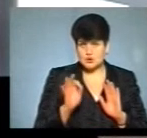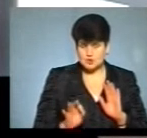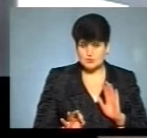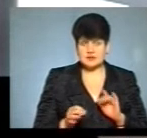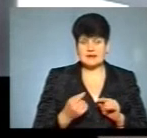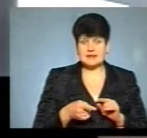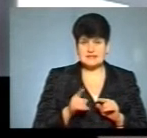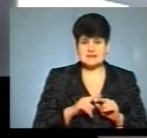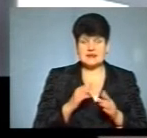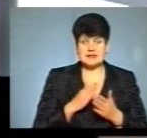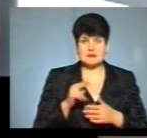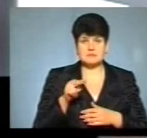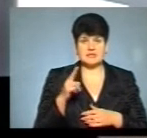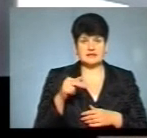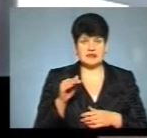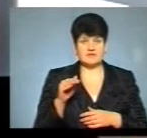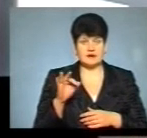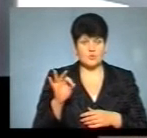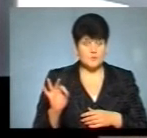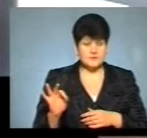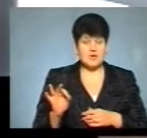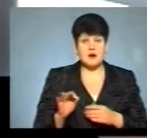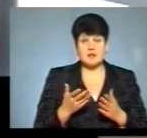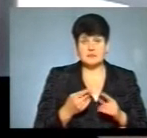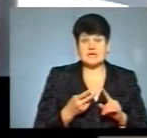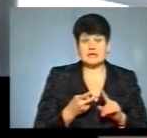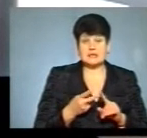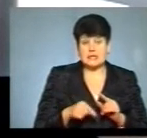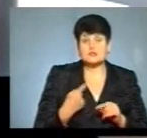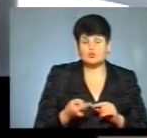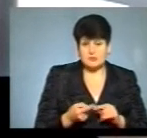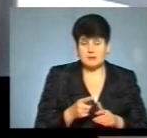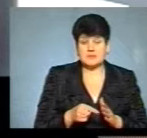складає ПДФО. Тепер наступне питання. Якщо